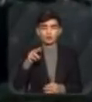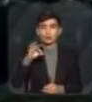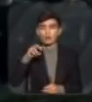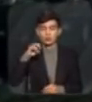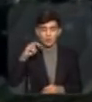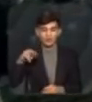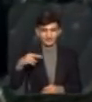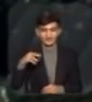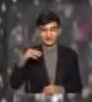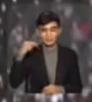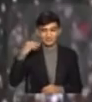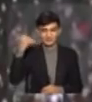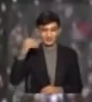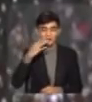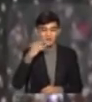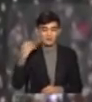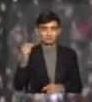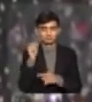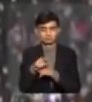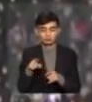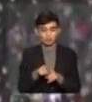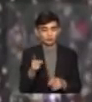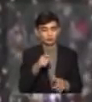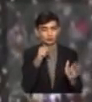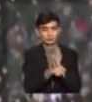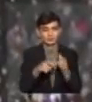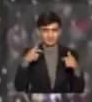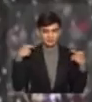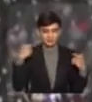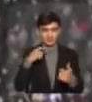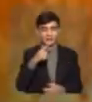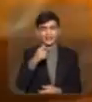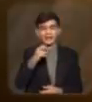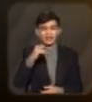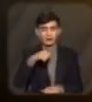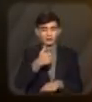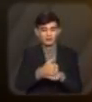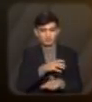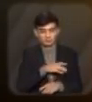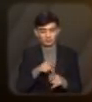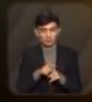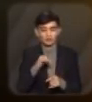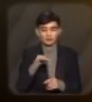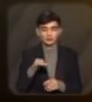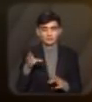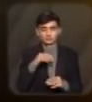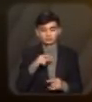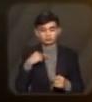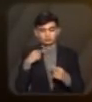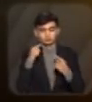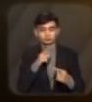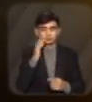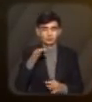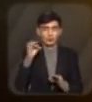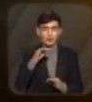Қазір Ирандағы барлық мемлекеттік мекемелерде кек алынбайынша қайта түсірілмейтін қызыл ту көтерілген. Үшінші қаңтарда Ақш